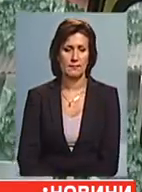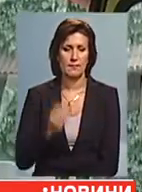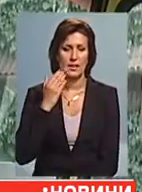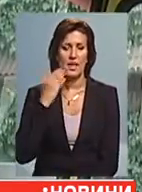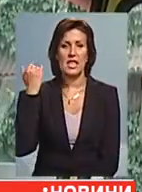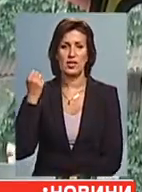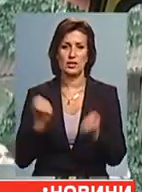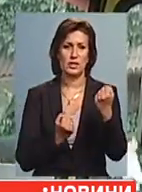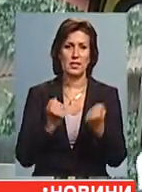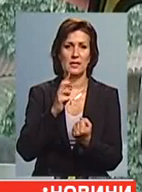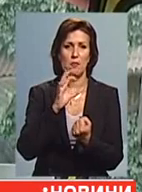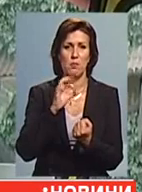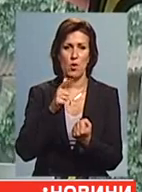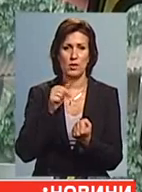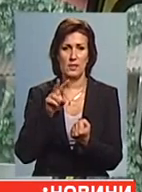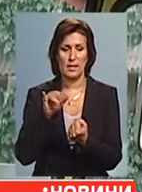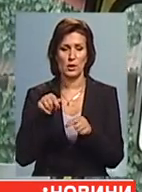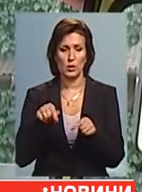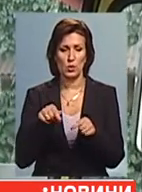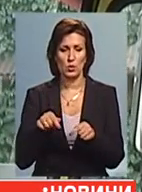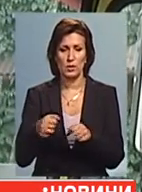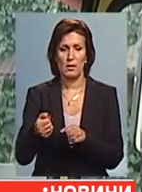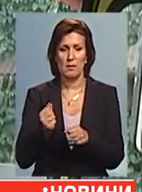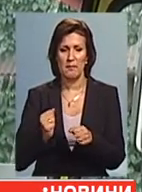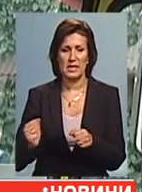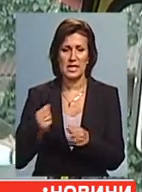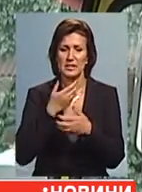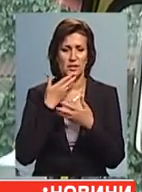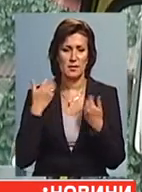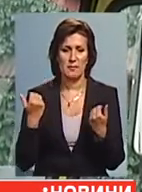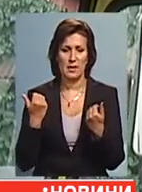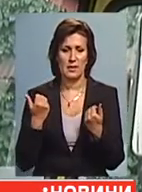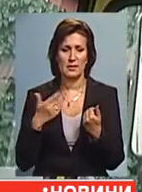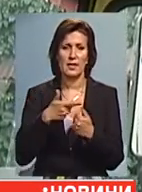Легше, як на Богдані, тому що тут передачі,